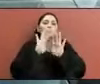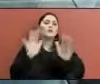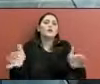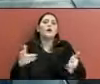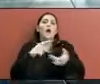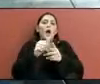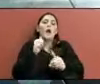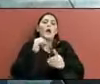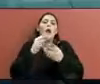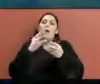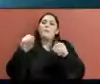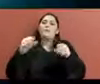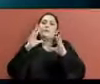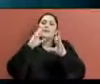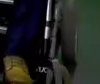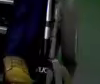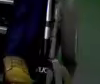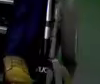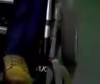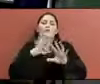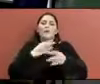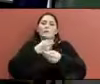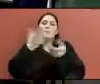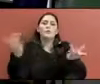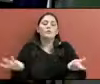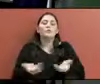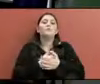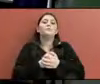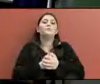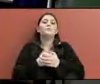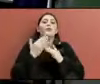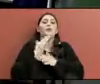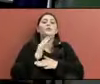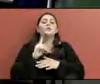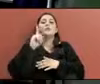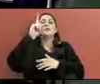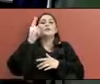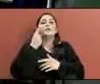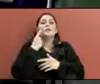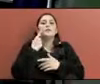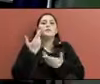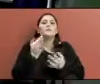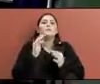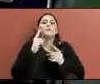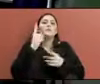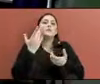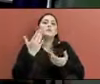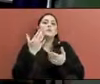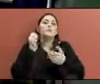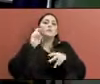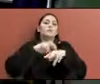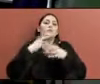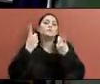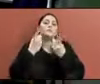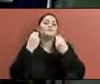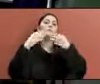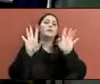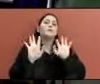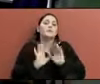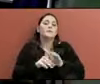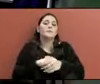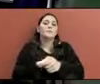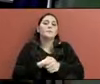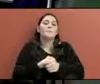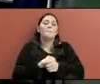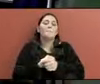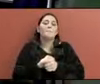noktada sağlıyoruz. Gerçekten Allah devletimize zeval vermesin. Evlat babasına yapmaz yani bu yapılanları.